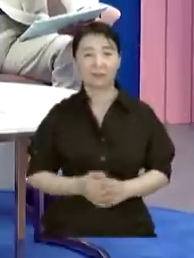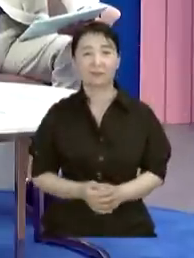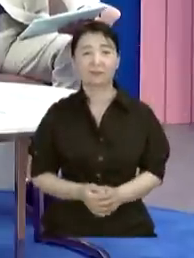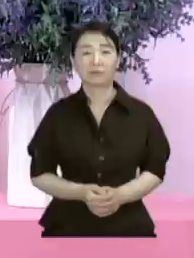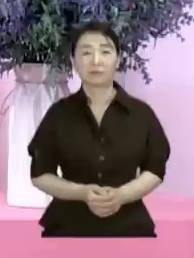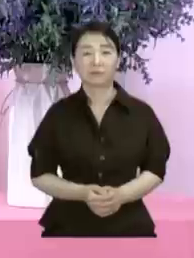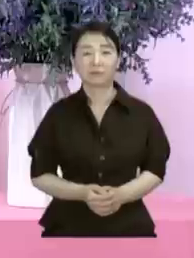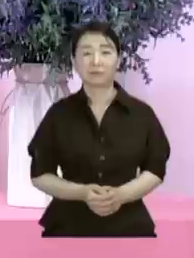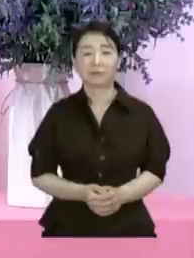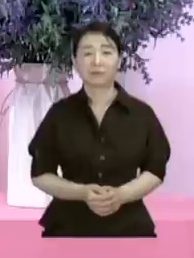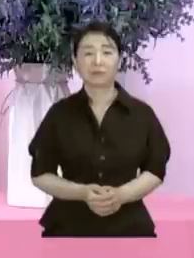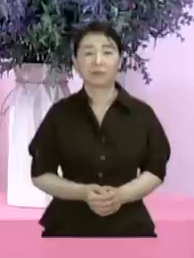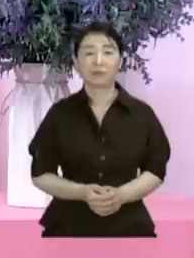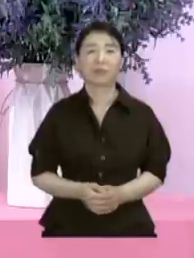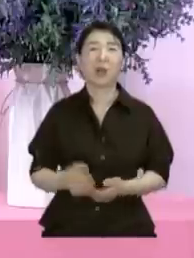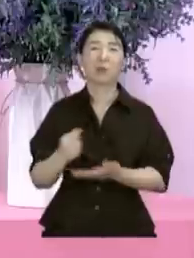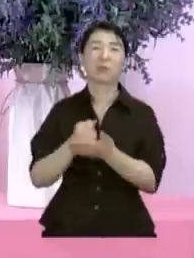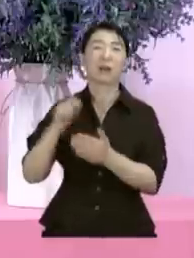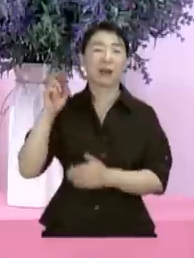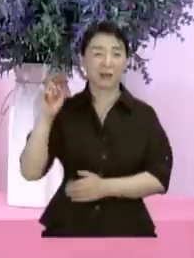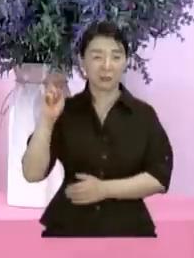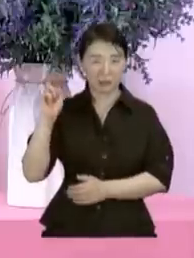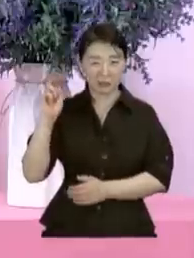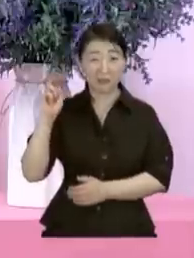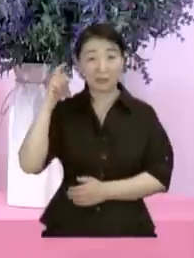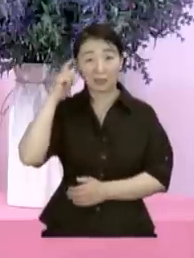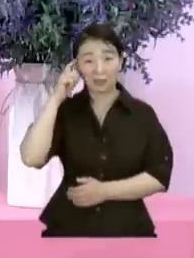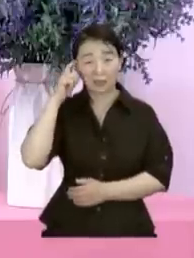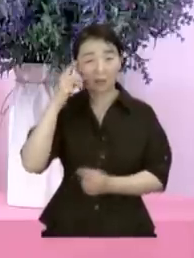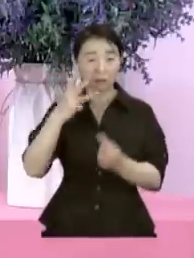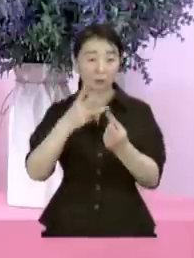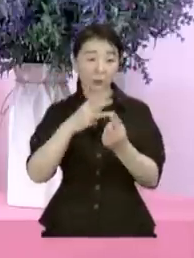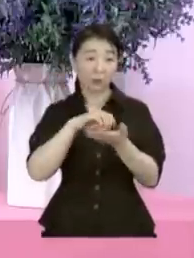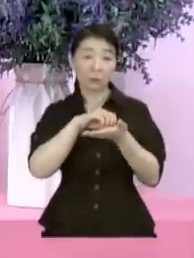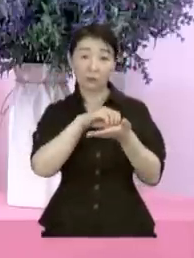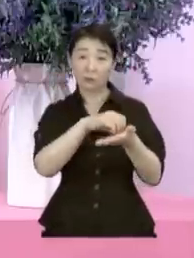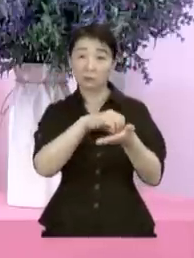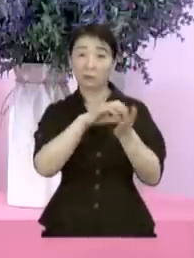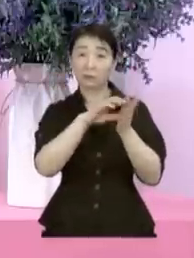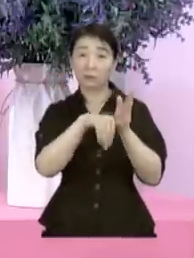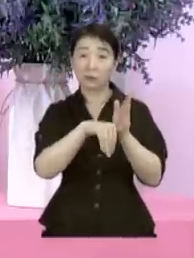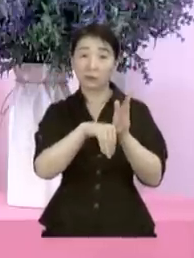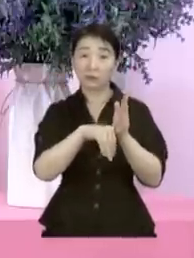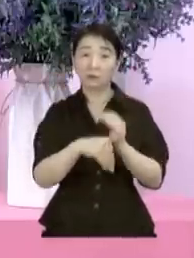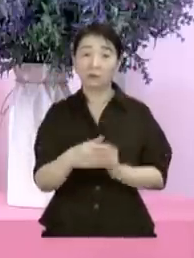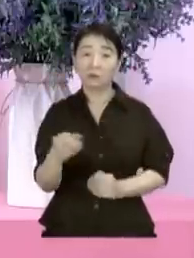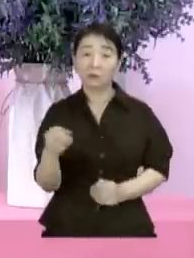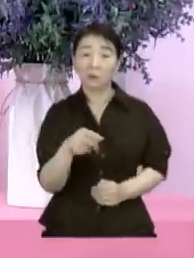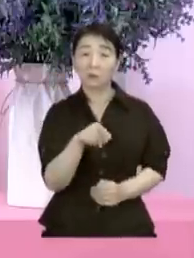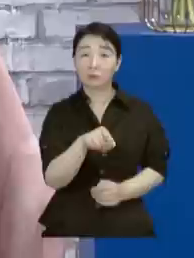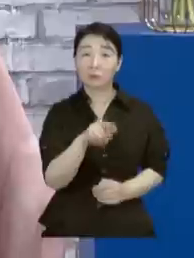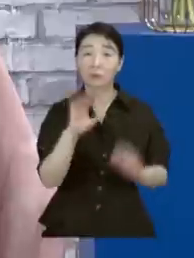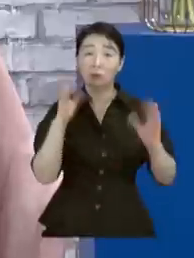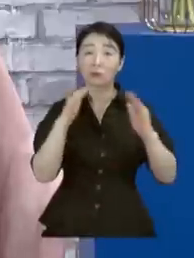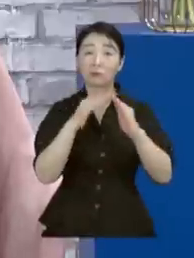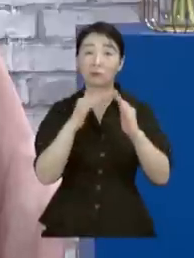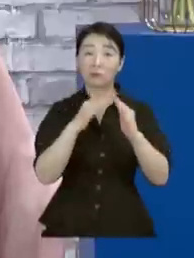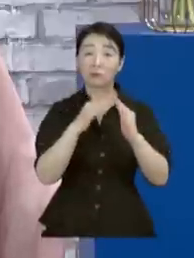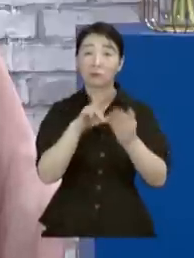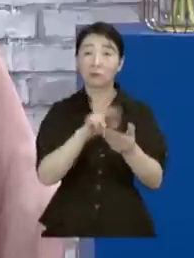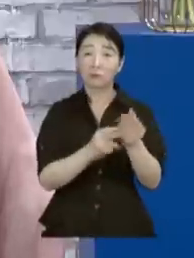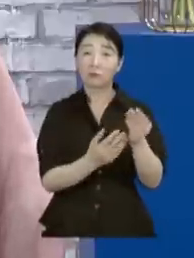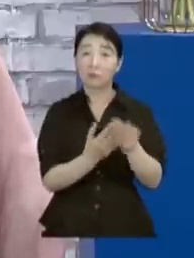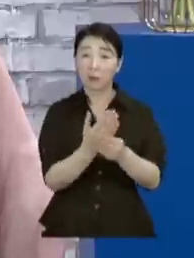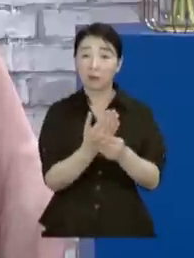설마 하고 또 우연이겠지 두 번 정도는 세 번째 갔는데 또 그래? 또 그